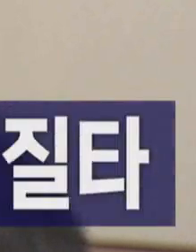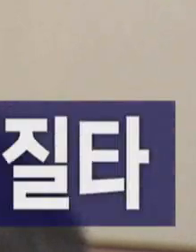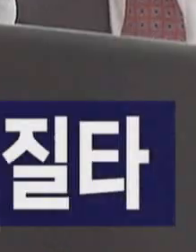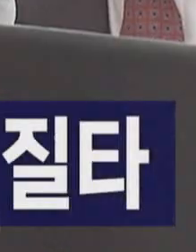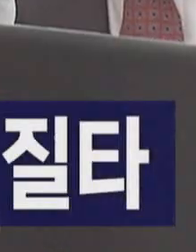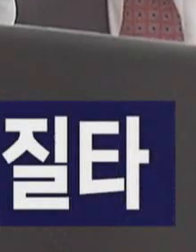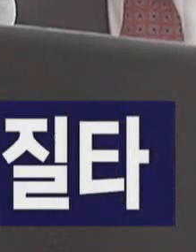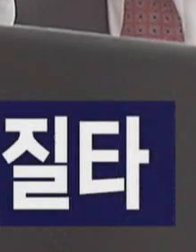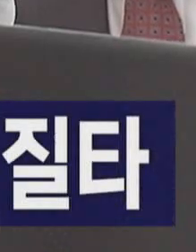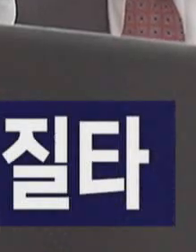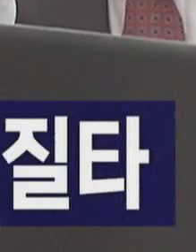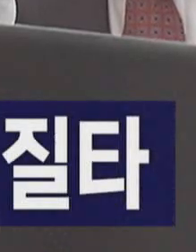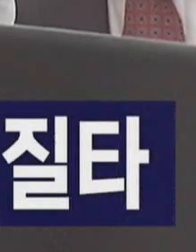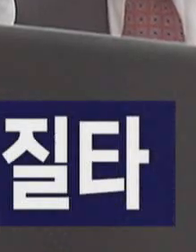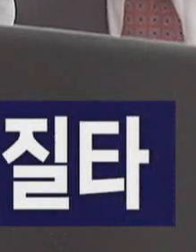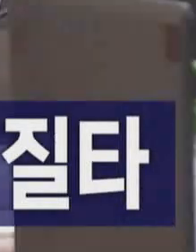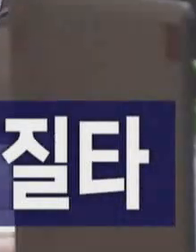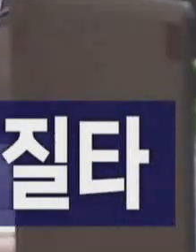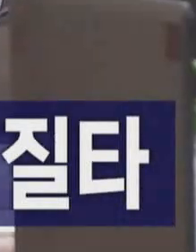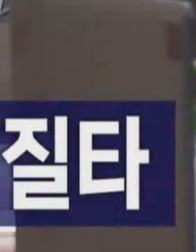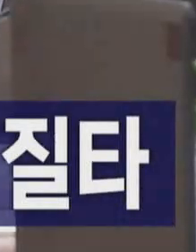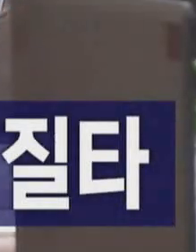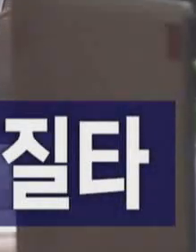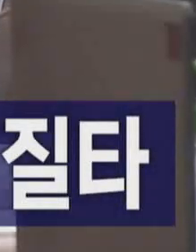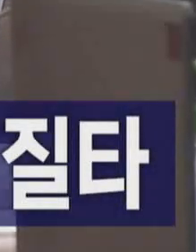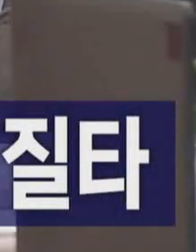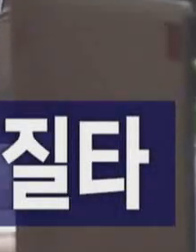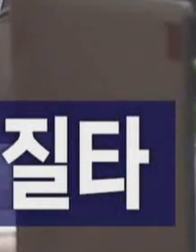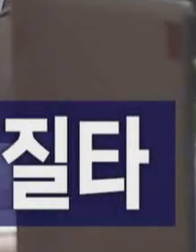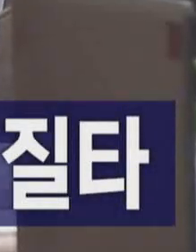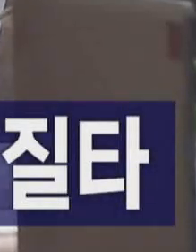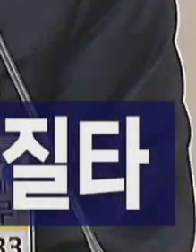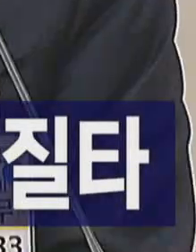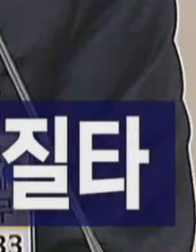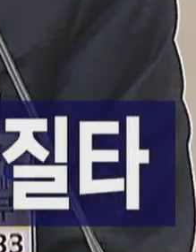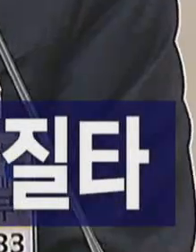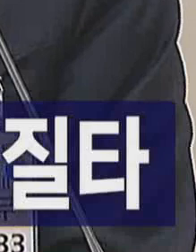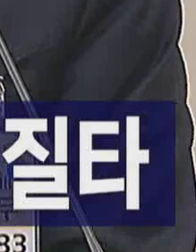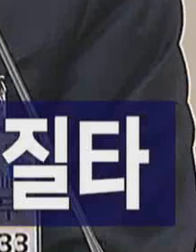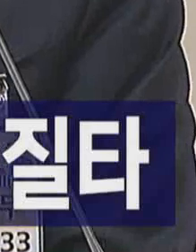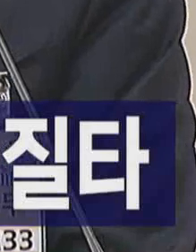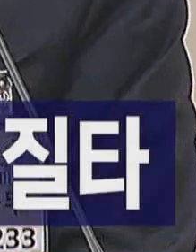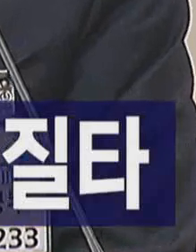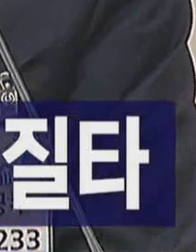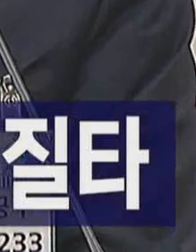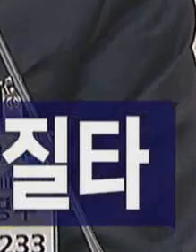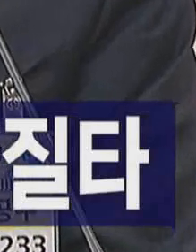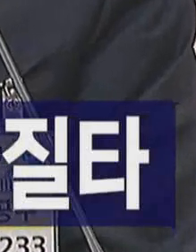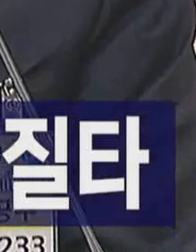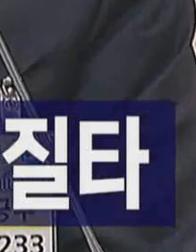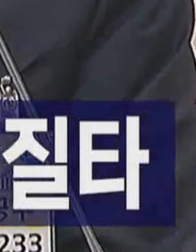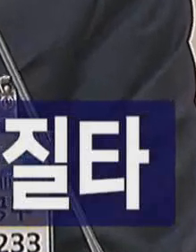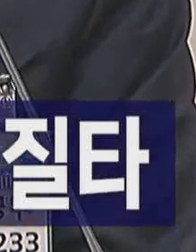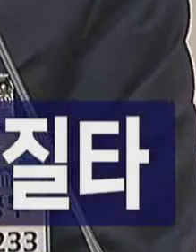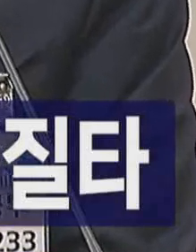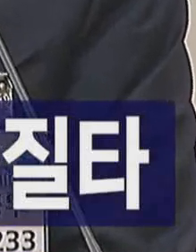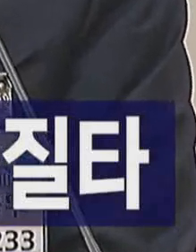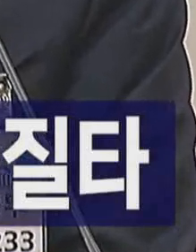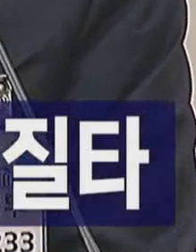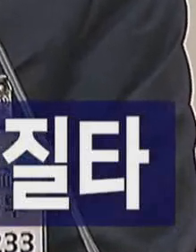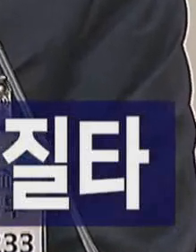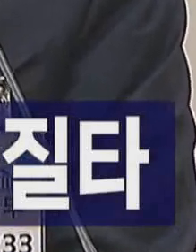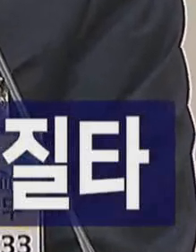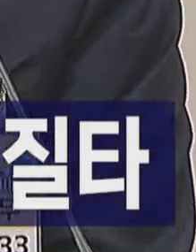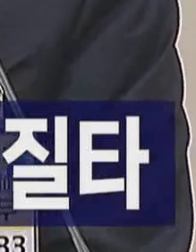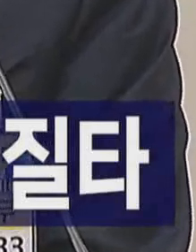포스코 최정우 회장이 국회 산재청문회에서 소나기 질타를 받았습니다. 청문회 불참하겠다라는 통보를 하는 것을 보고